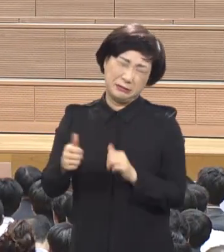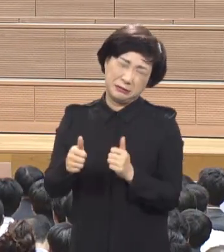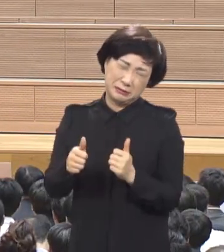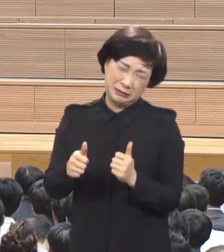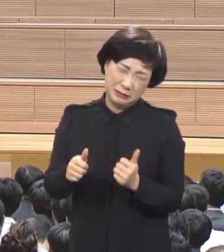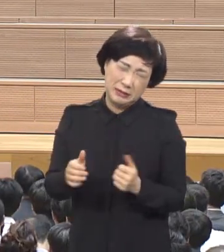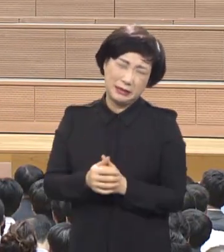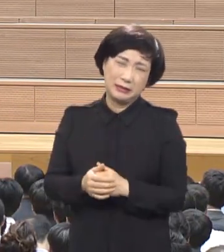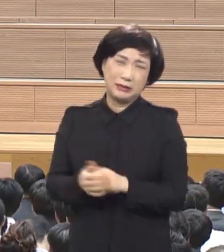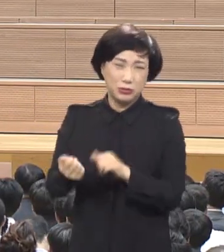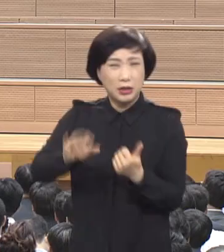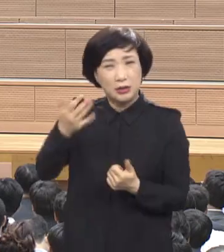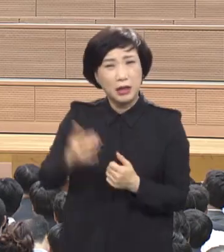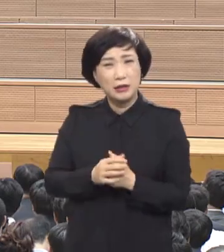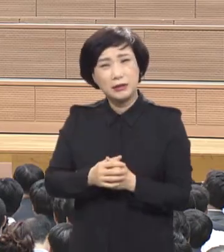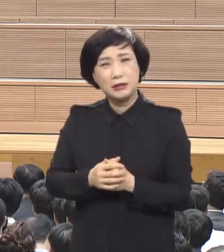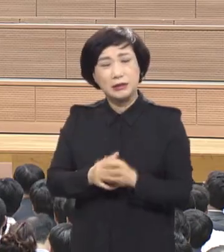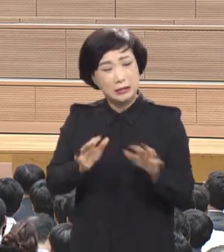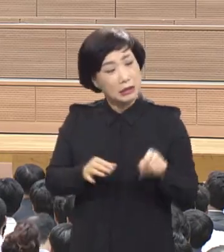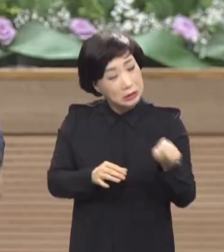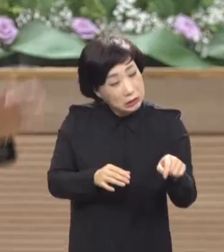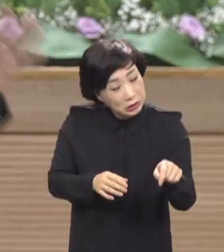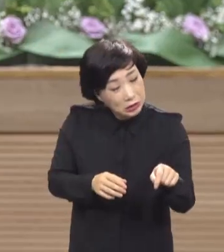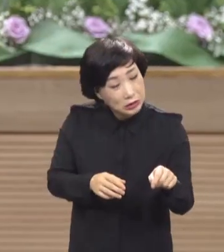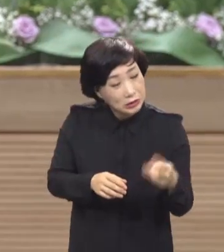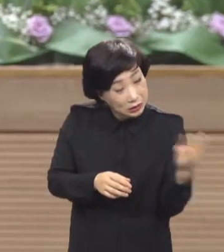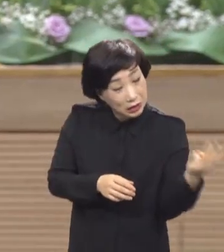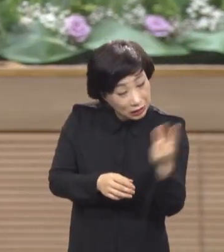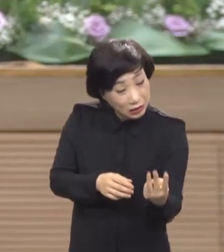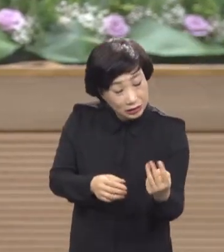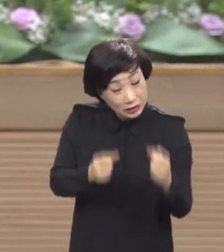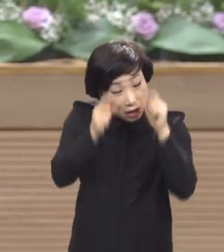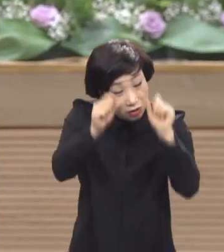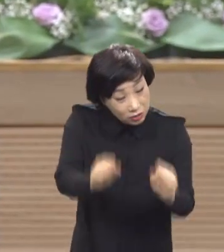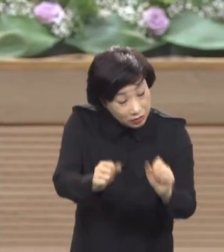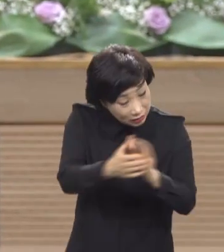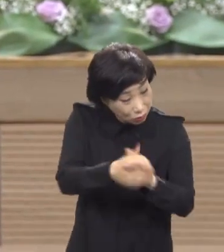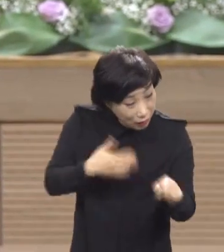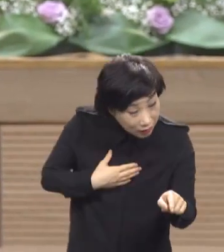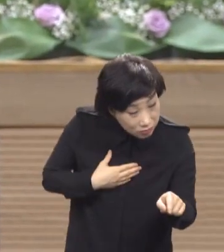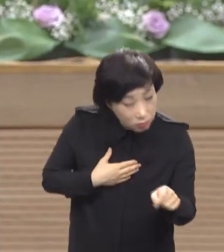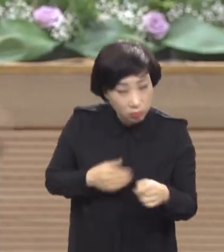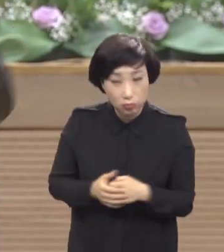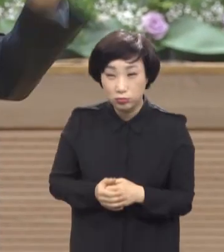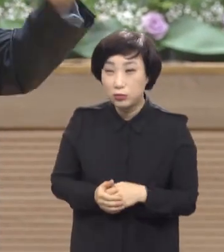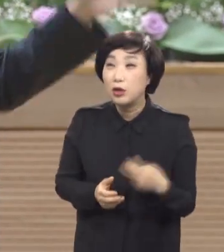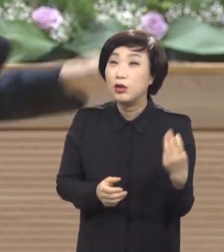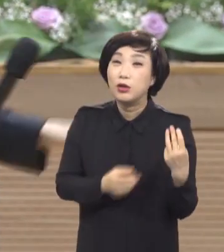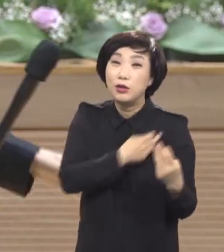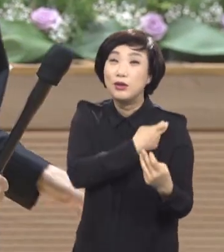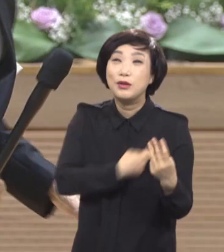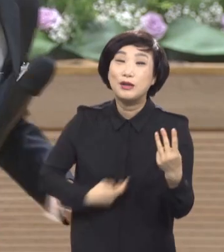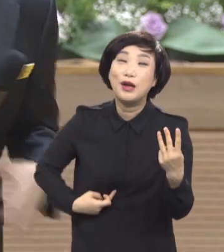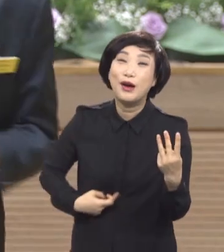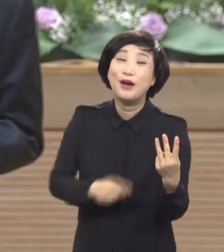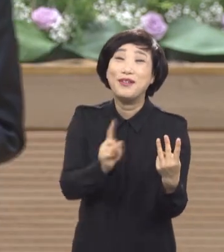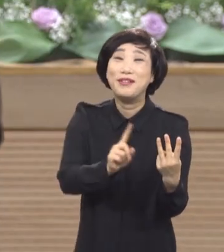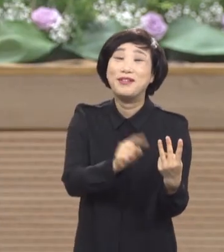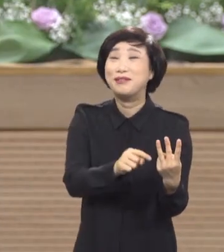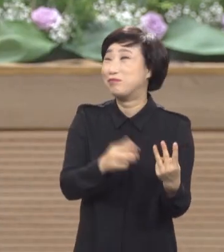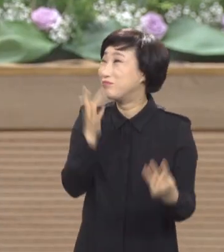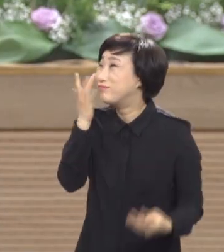되었다 여기서 깨어 기도하라 무슨 소린가 못 알아들어 무슨 소린가 못 알아들어